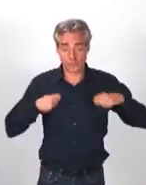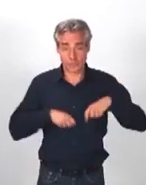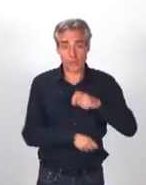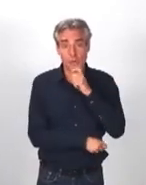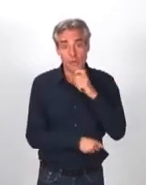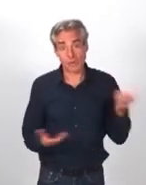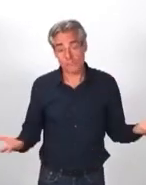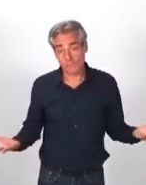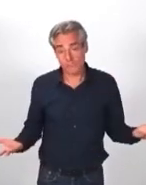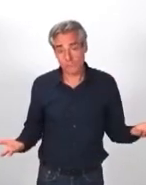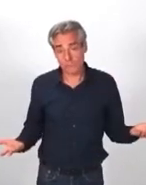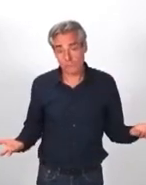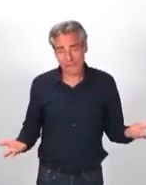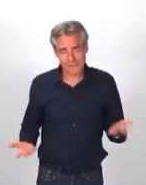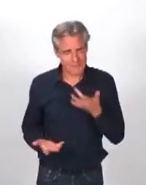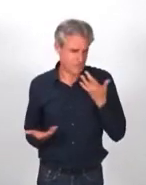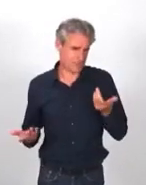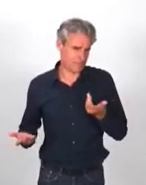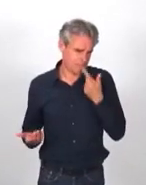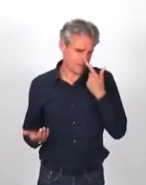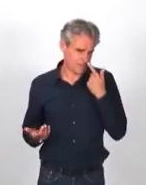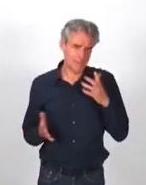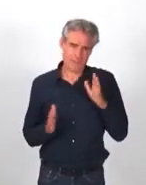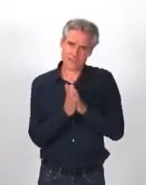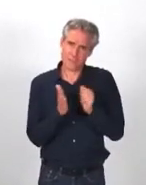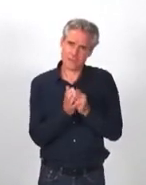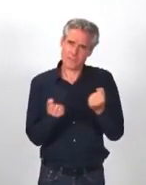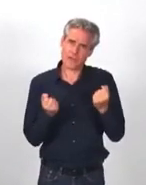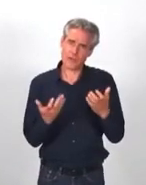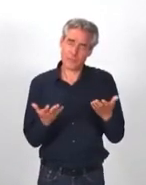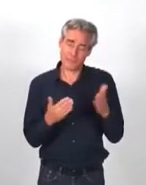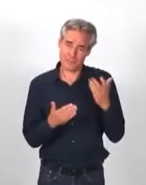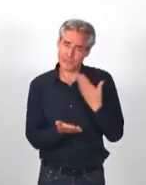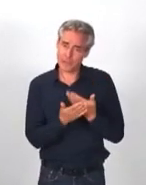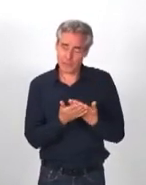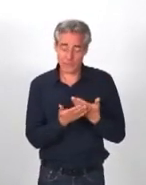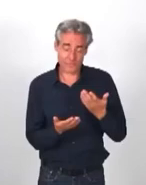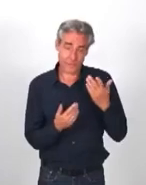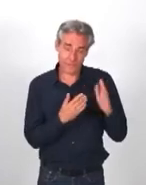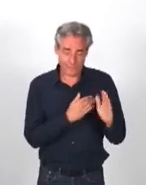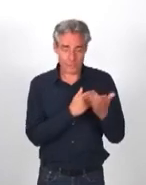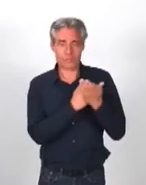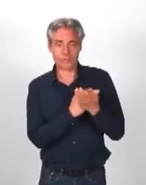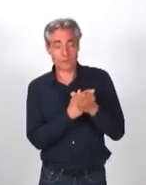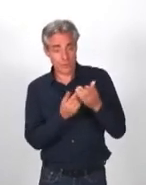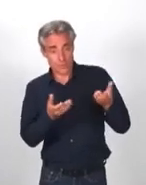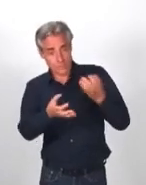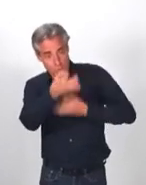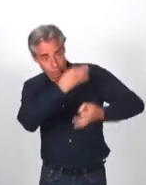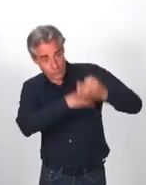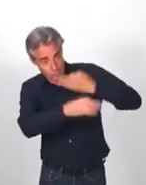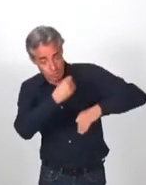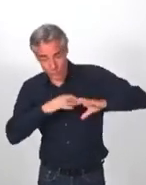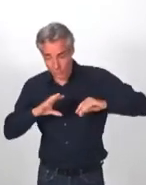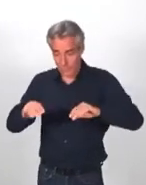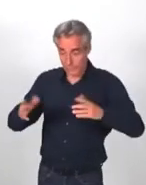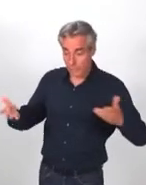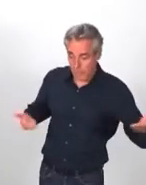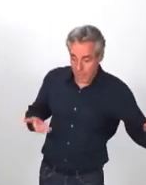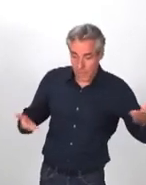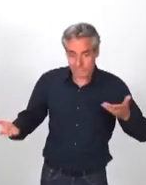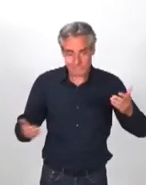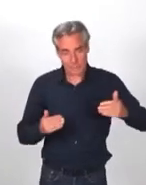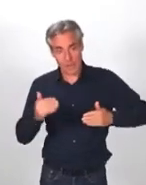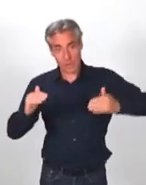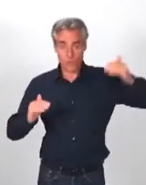consommé. Donc ce sont des choses qui sont symboliques, hein, mais qui montrent aussi à voir que entre ce que vous nous annoncez et ce qui se réalise,